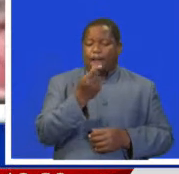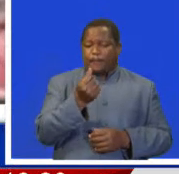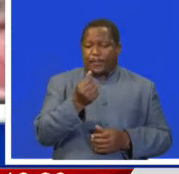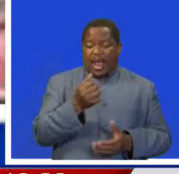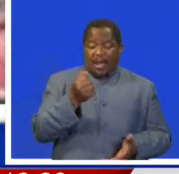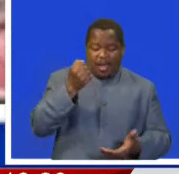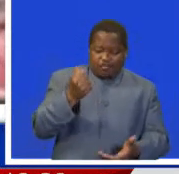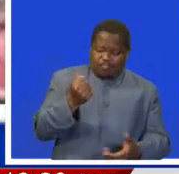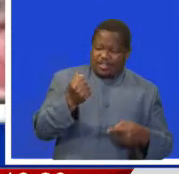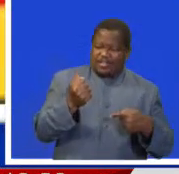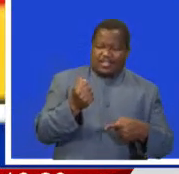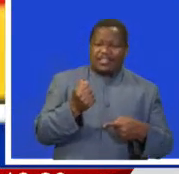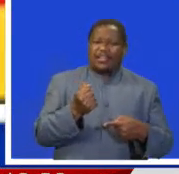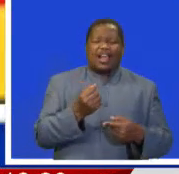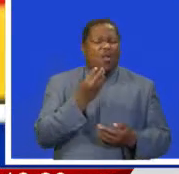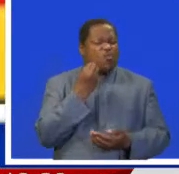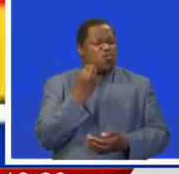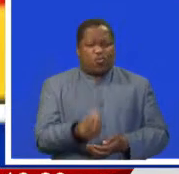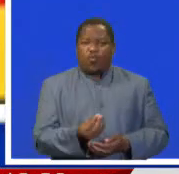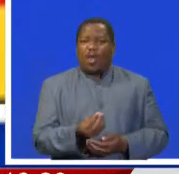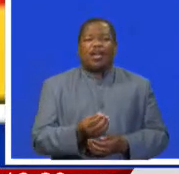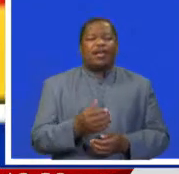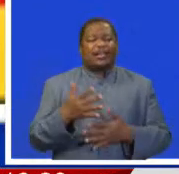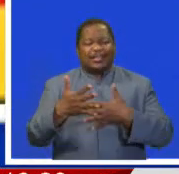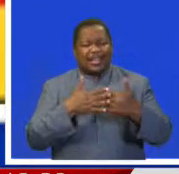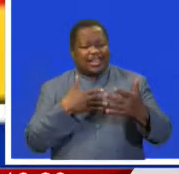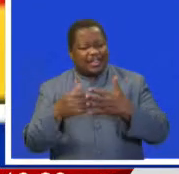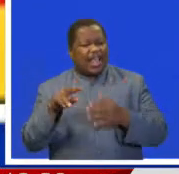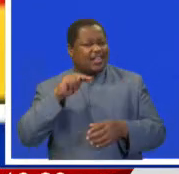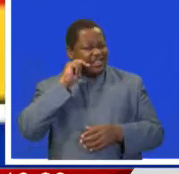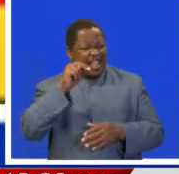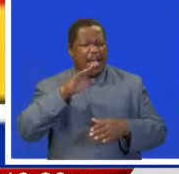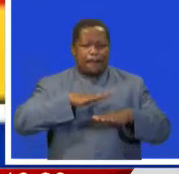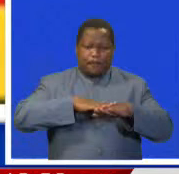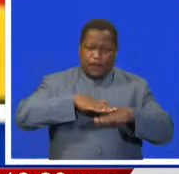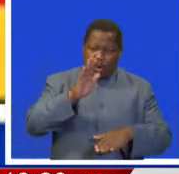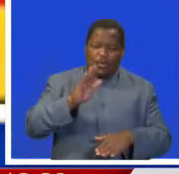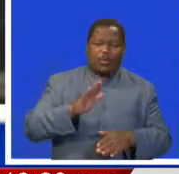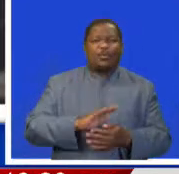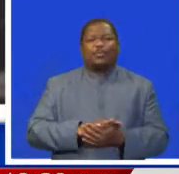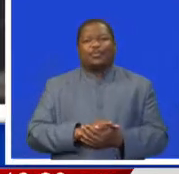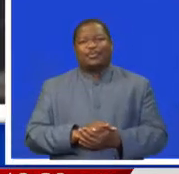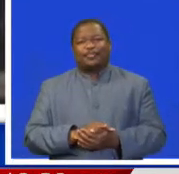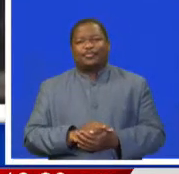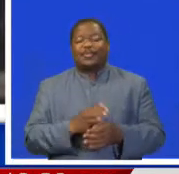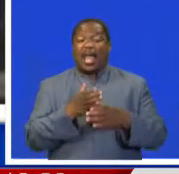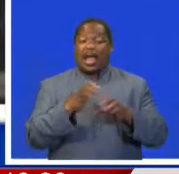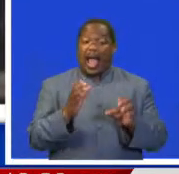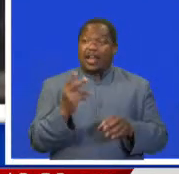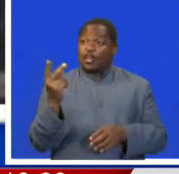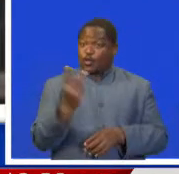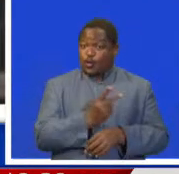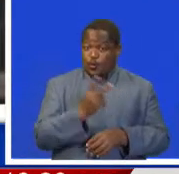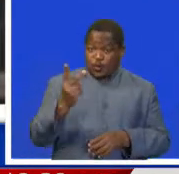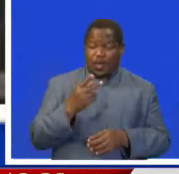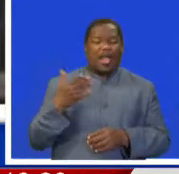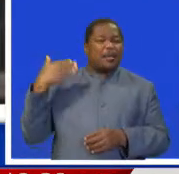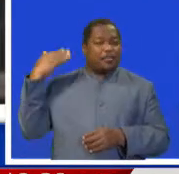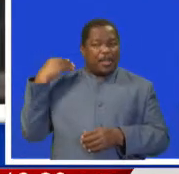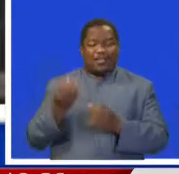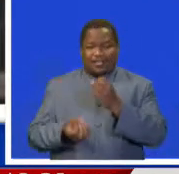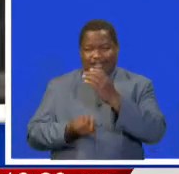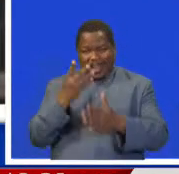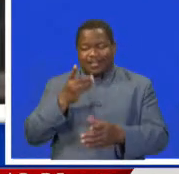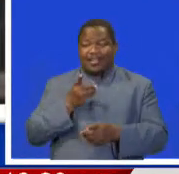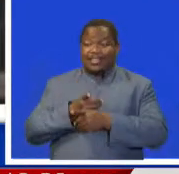leGermany tafleni ayifiki kuletimbo labatibhekile kule live kude iphele lendzaba lamave lamabili acala tinkulumo mayelana nekunciphetshelwa